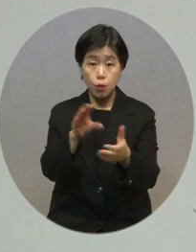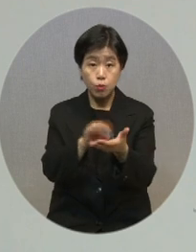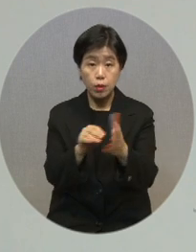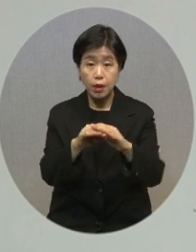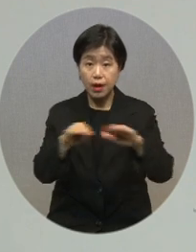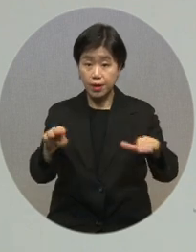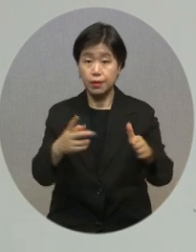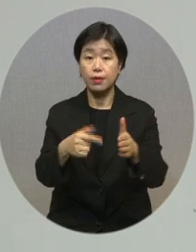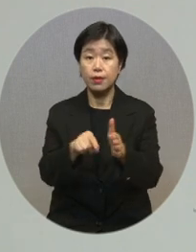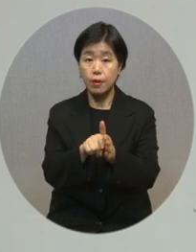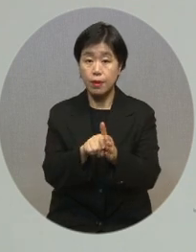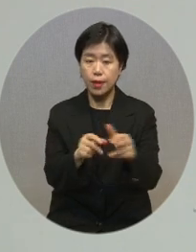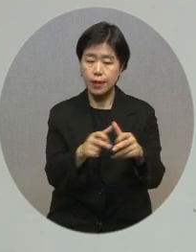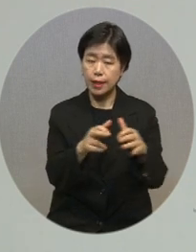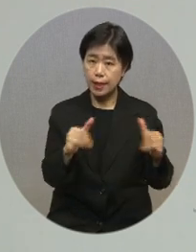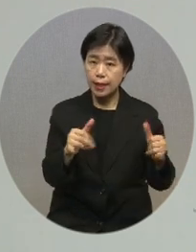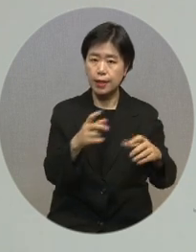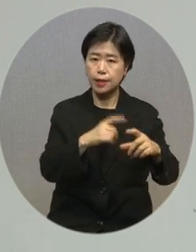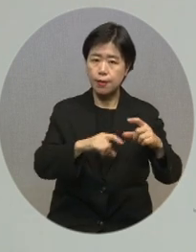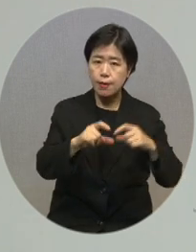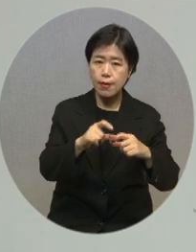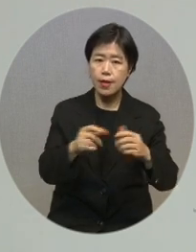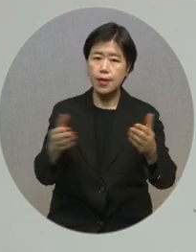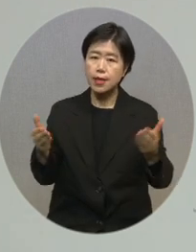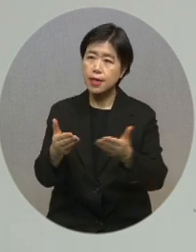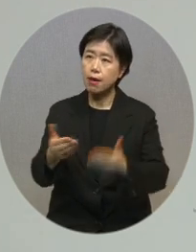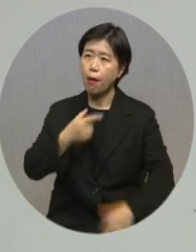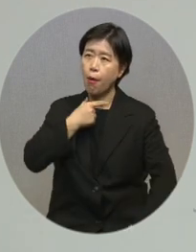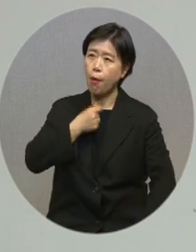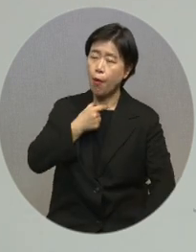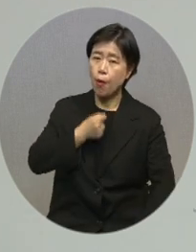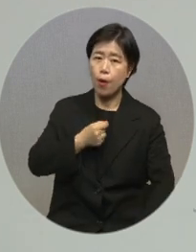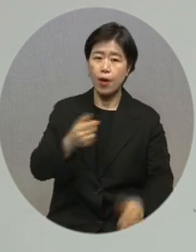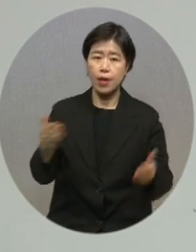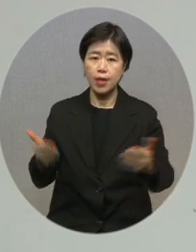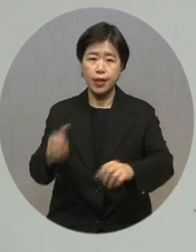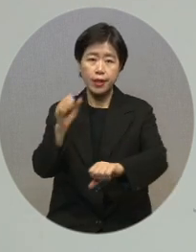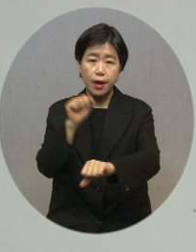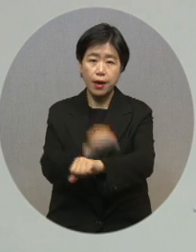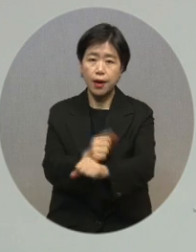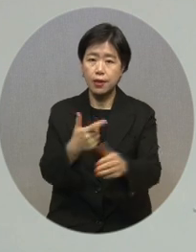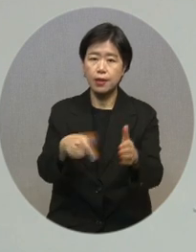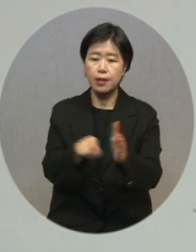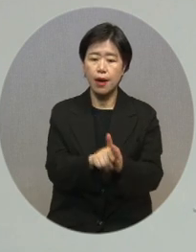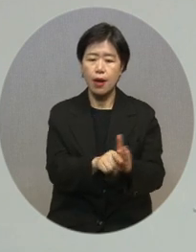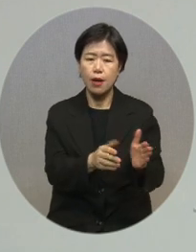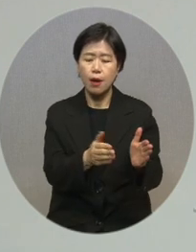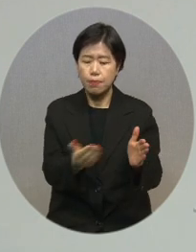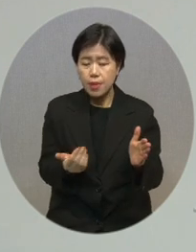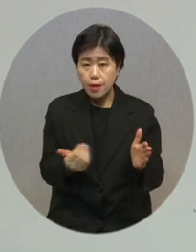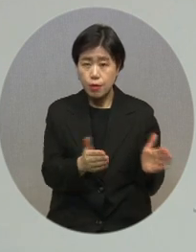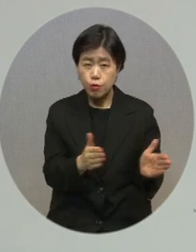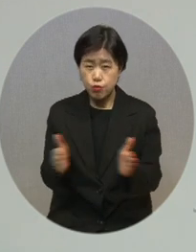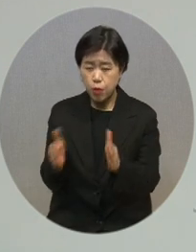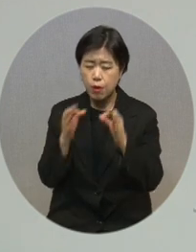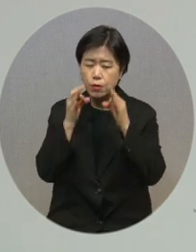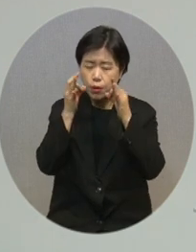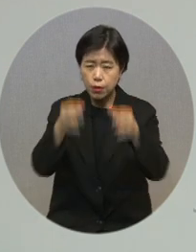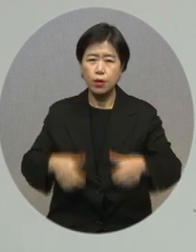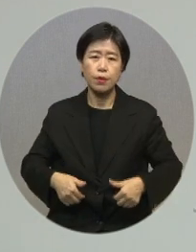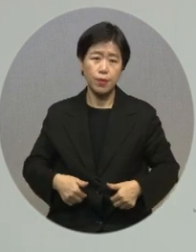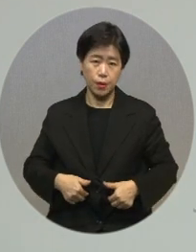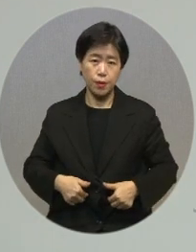위해서는 장애인들이 좀더 그러니까 취업을 좀 잘할 수 있도록 준비, 그런 그 공부를 노력들이 하고 굉장히 필요한